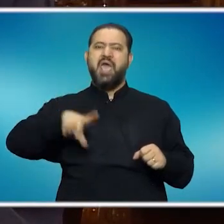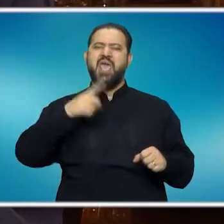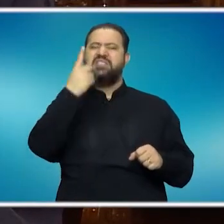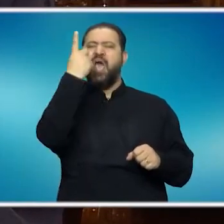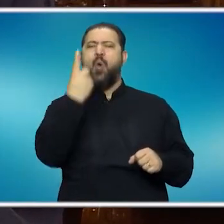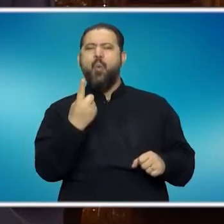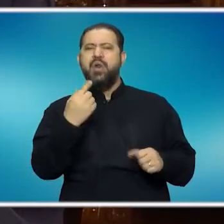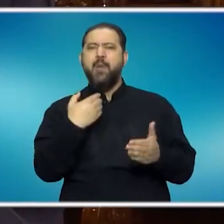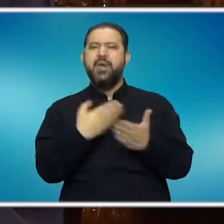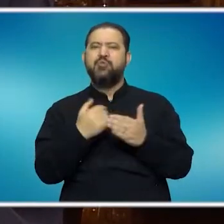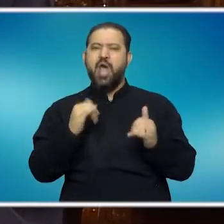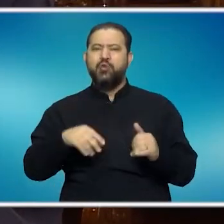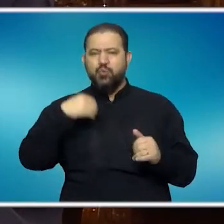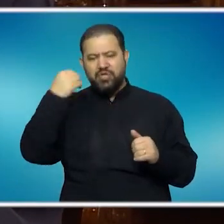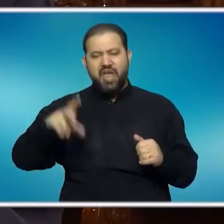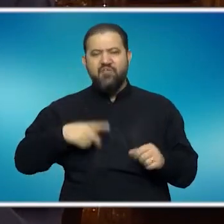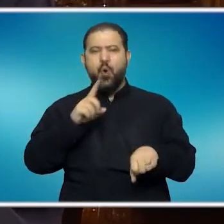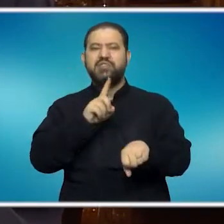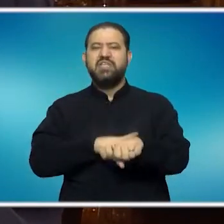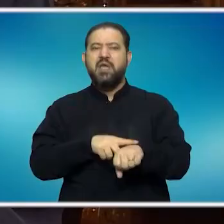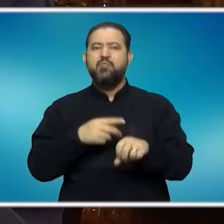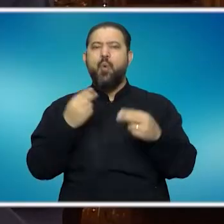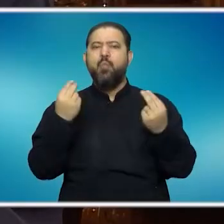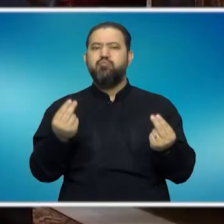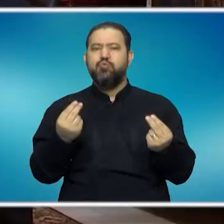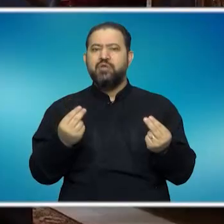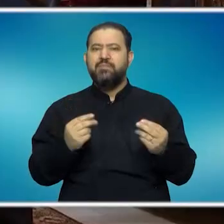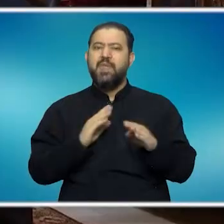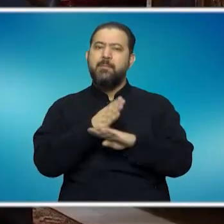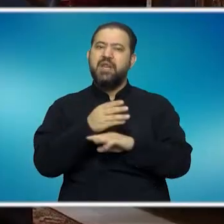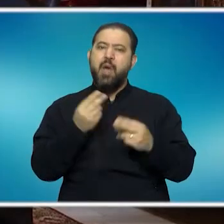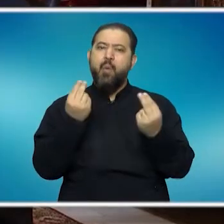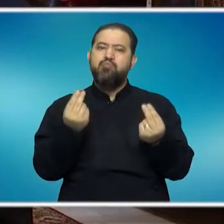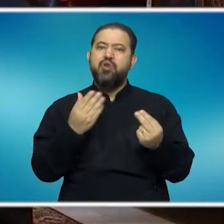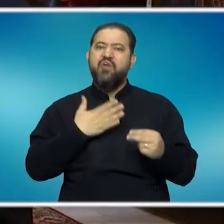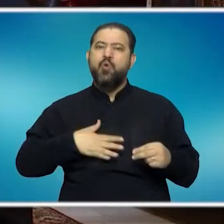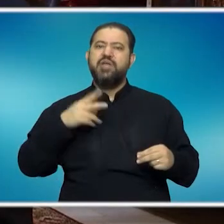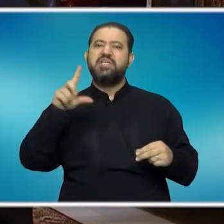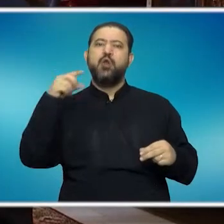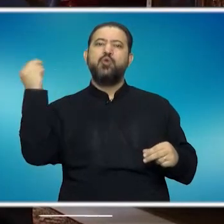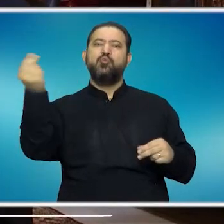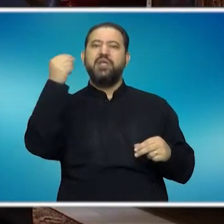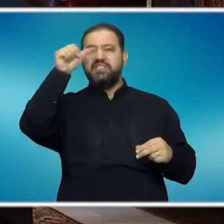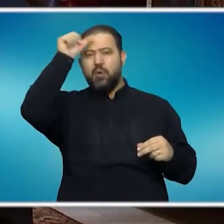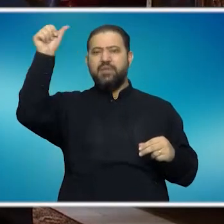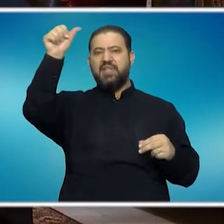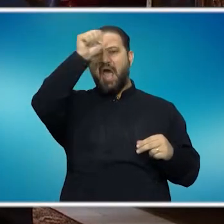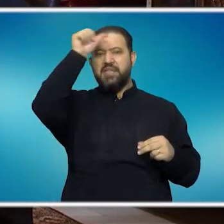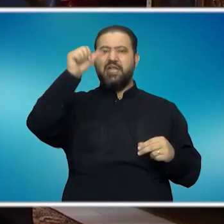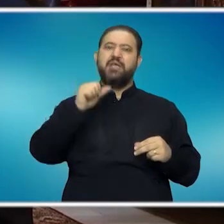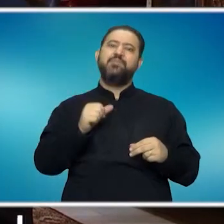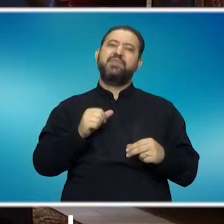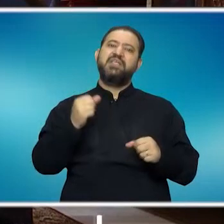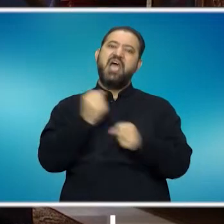la momentul sau la plinirea timpului, cum spune Sfântul Apostol Pavel, bunăvoința Tatălui s-a lucrat prin Fiul